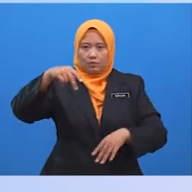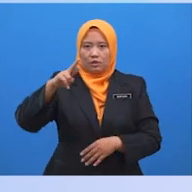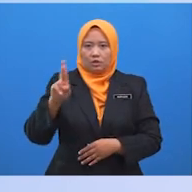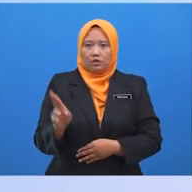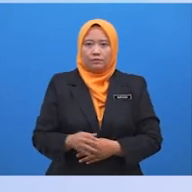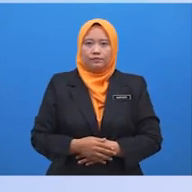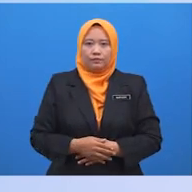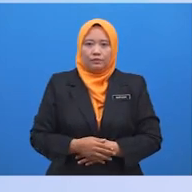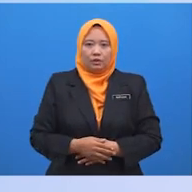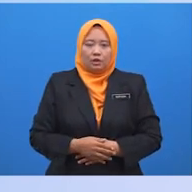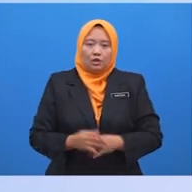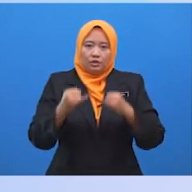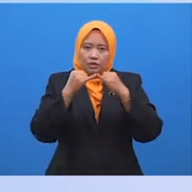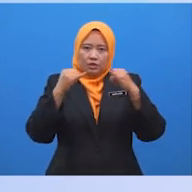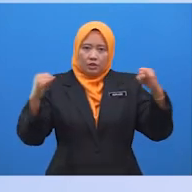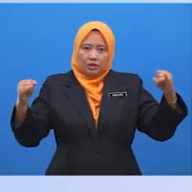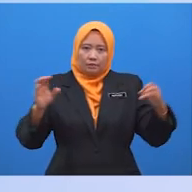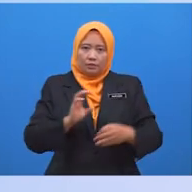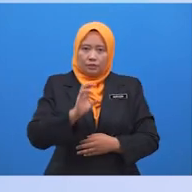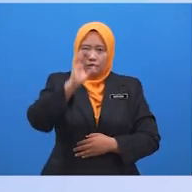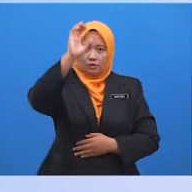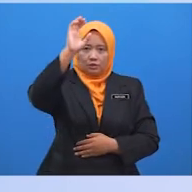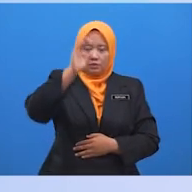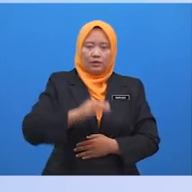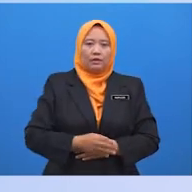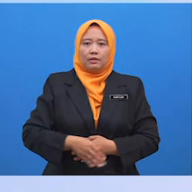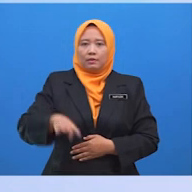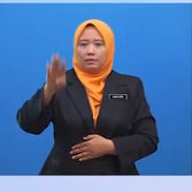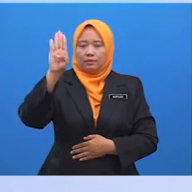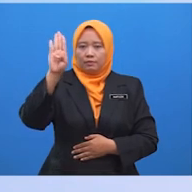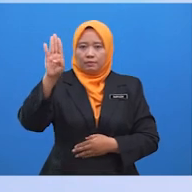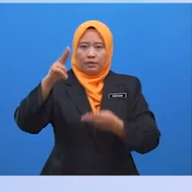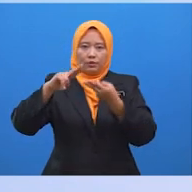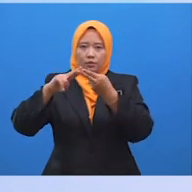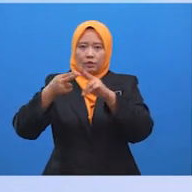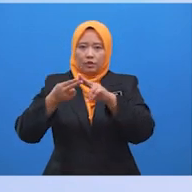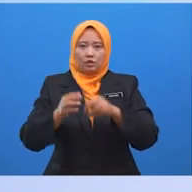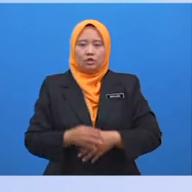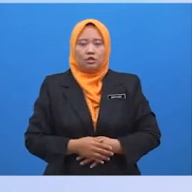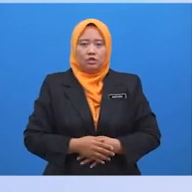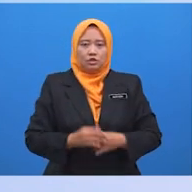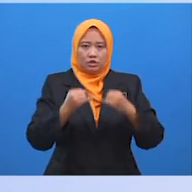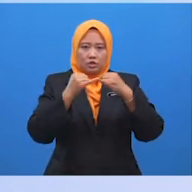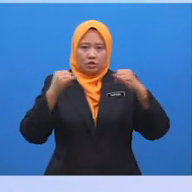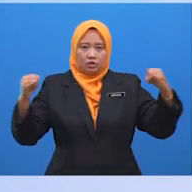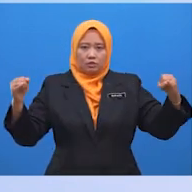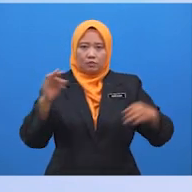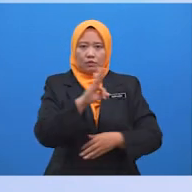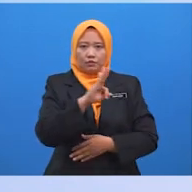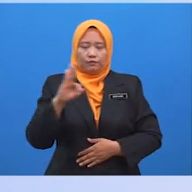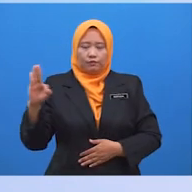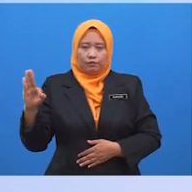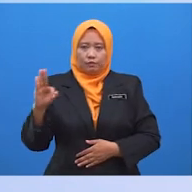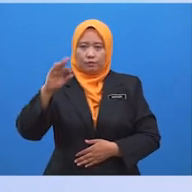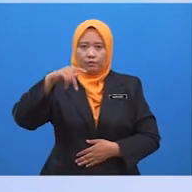Jarak mencancang RS sama dengan 4 unit. Jarak mengufuk PS sama dengan 3